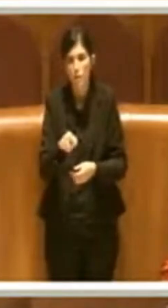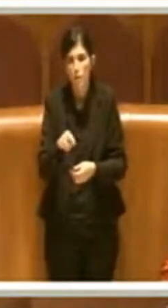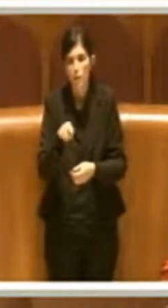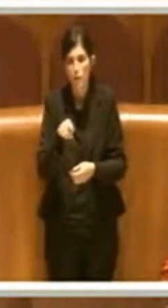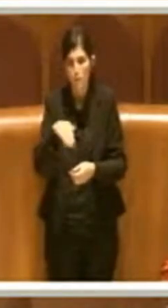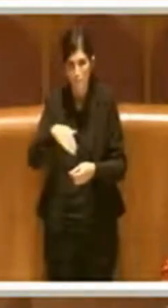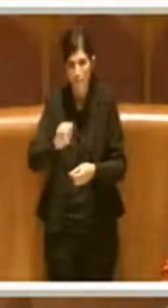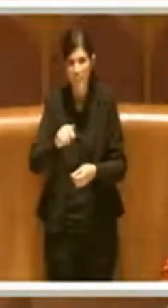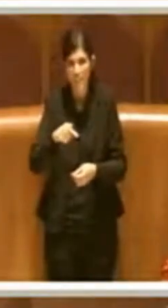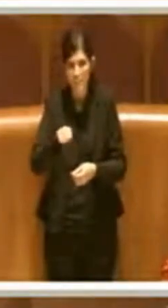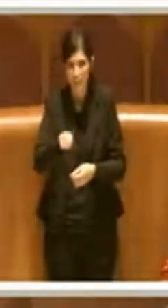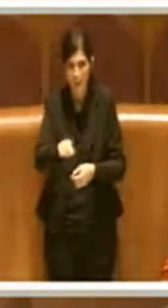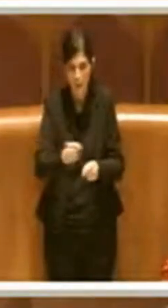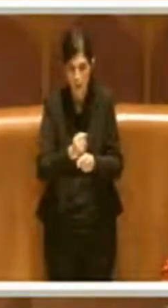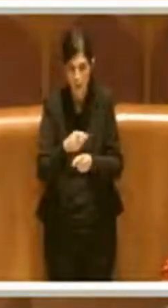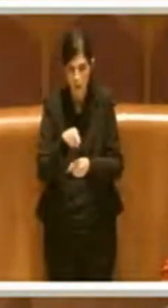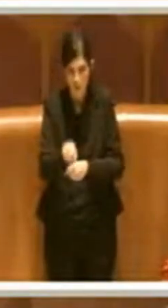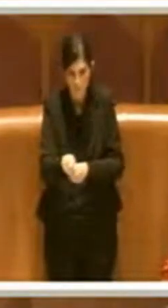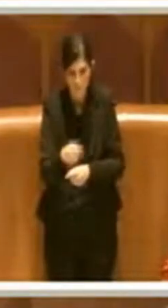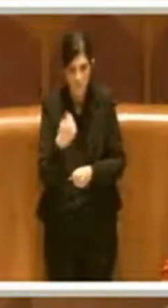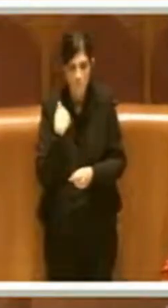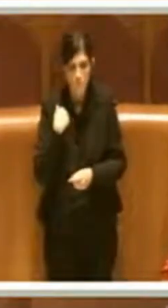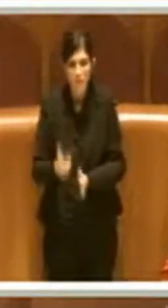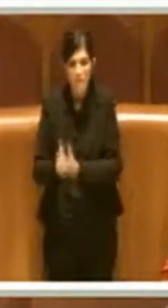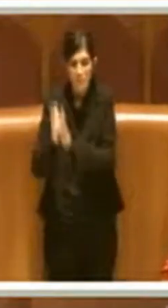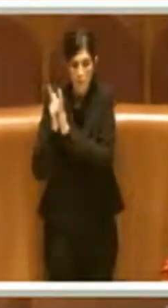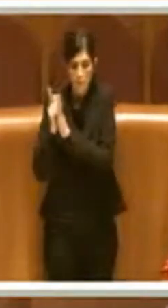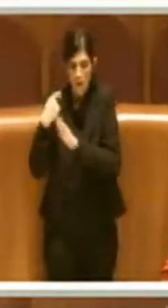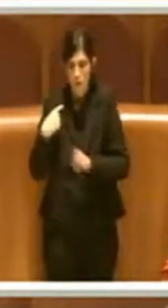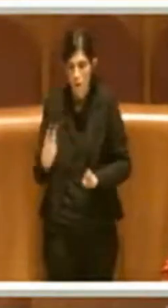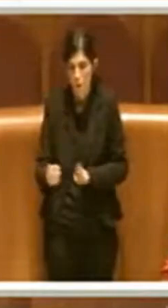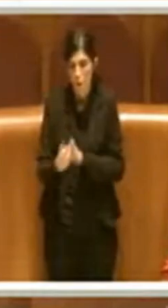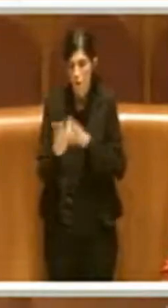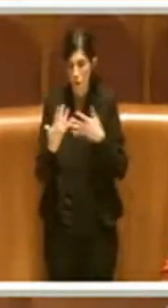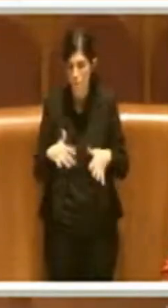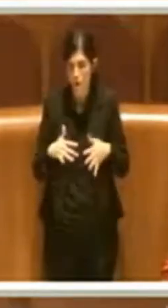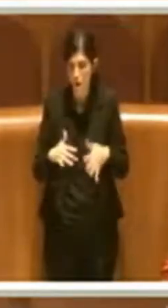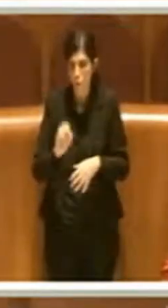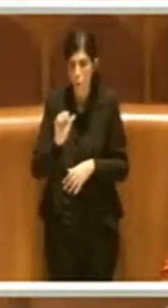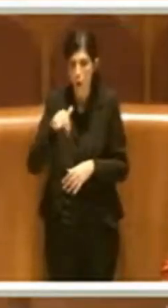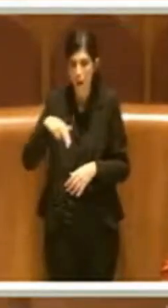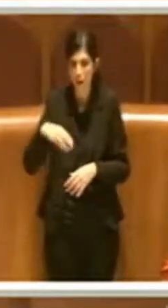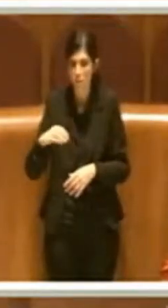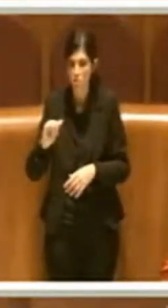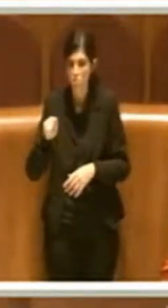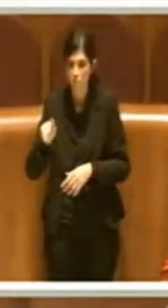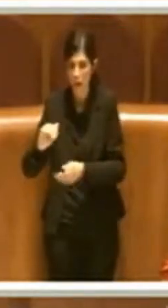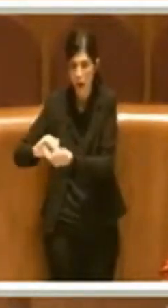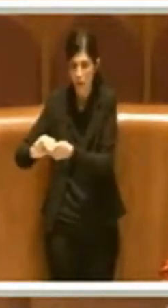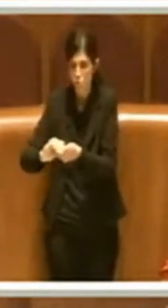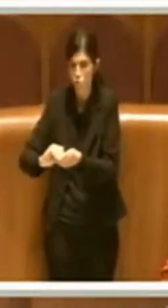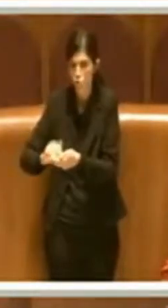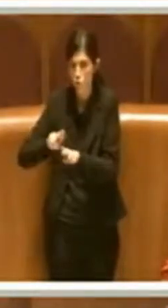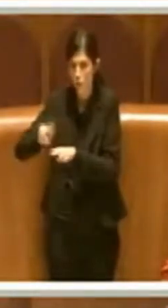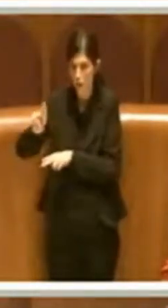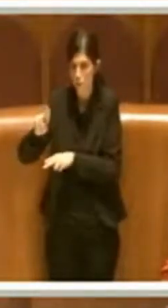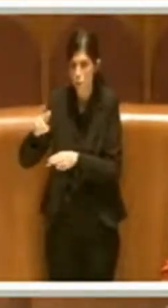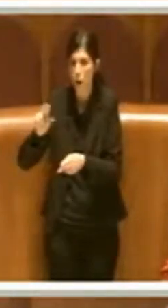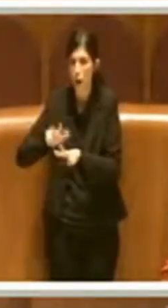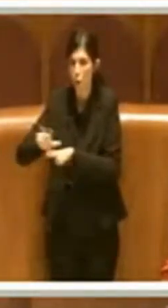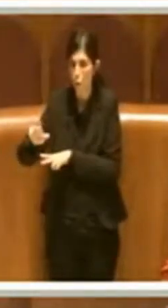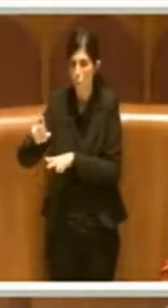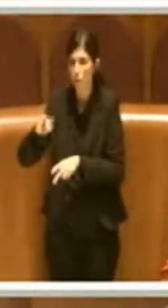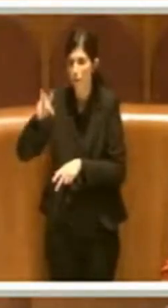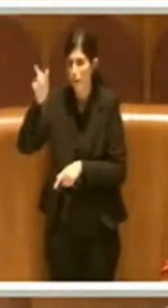MIT. Tra l'altro, proprio la scorsa settimana vengo da un interessante incontro che si è svolto in sede ANCI presso l'Associazione Nazionale dei Comuni Italiani, dove